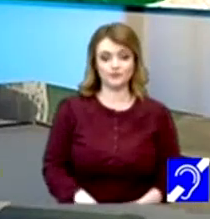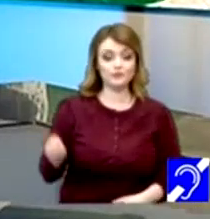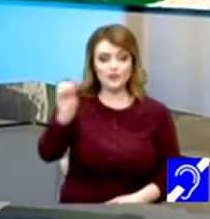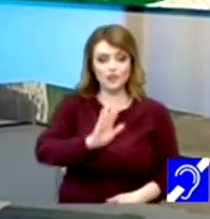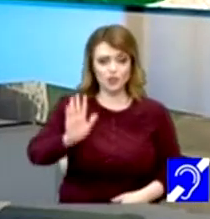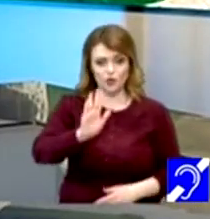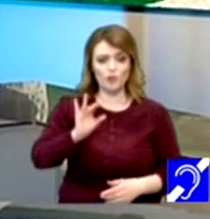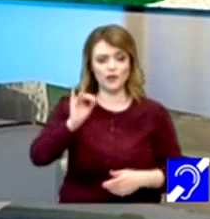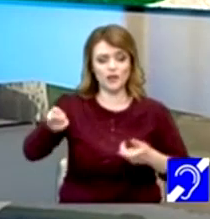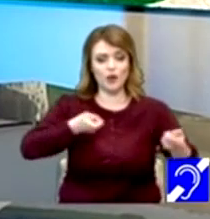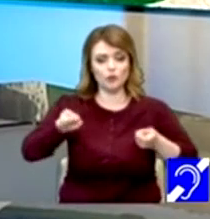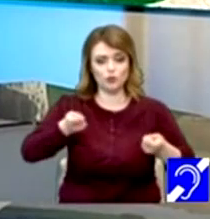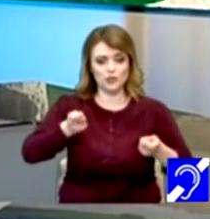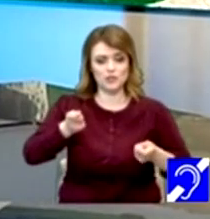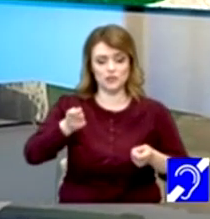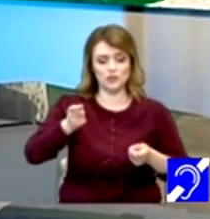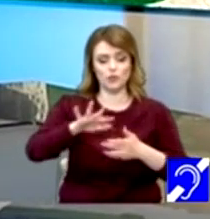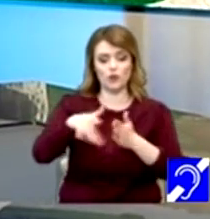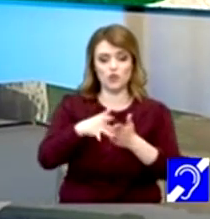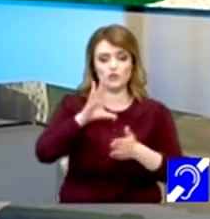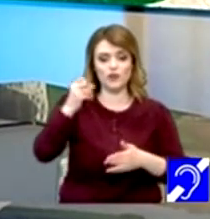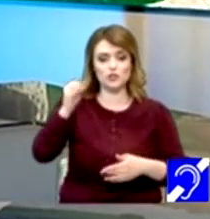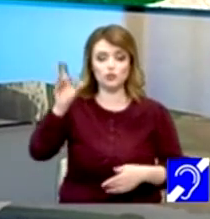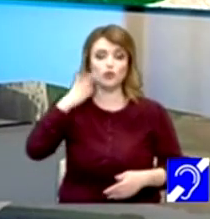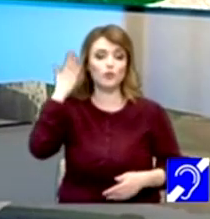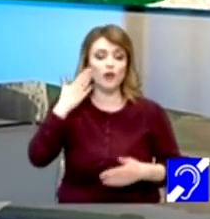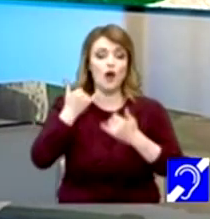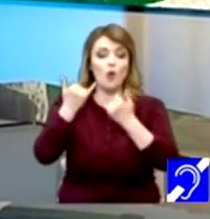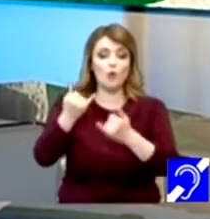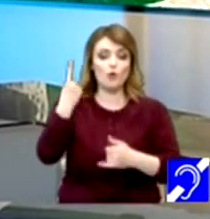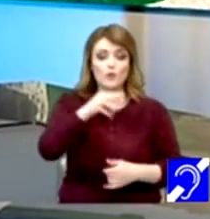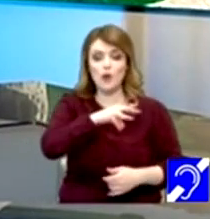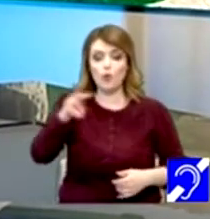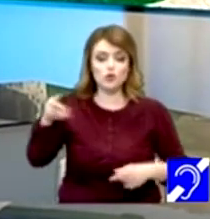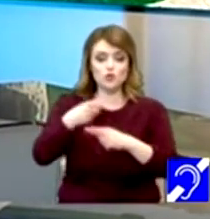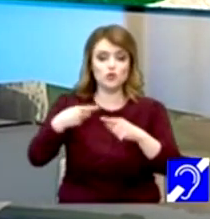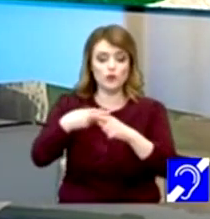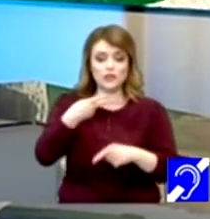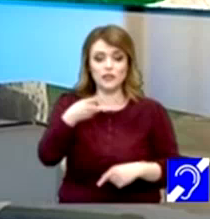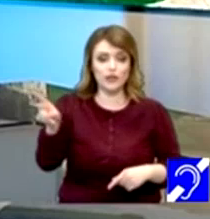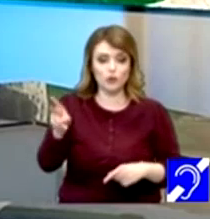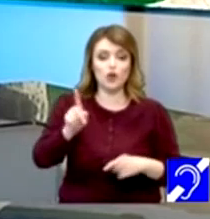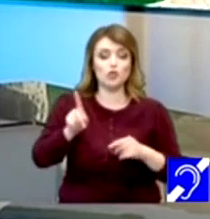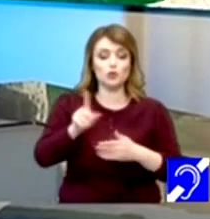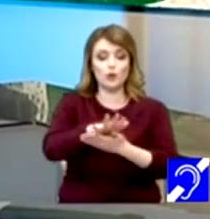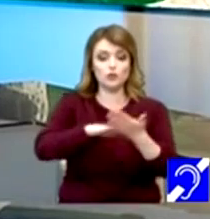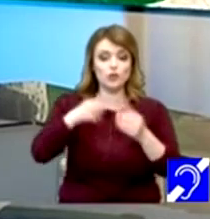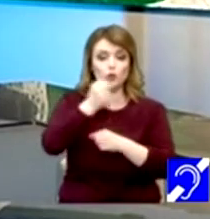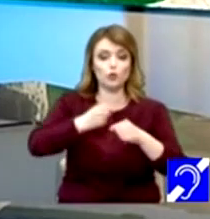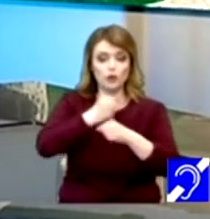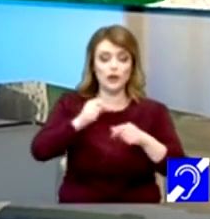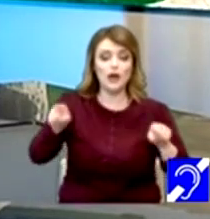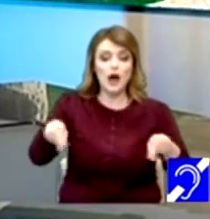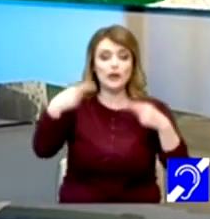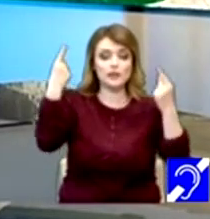Uniunea Europeană și autoritățile din județul Vaslui din România au oferit 1,5 milioane de euro pentru continuarea lucrărilor